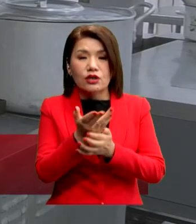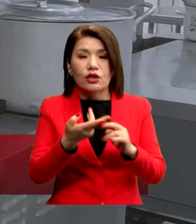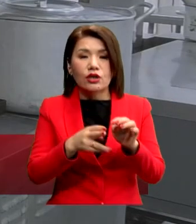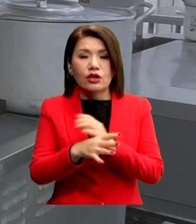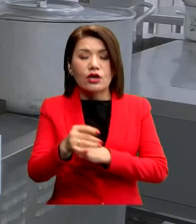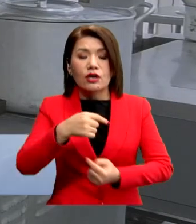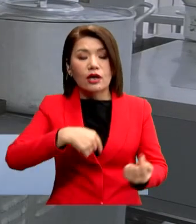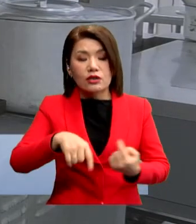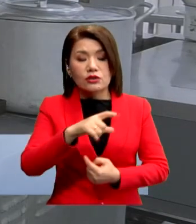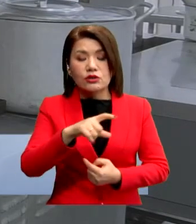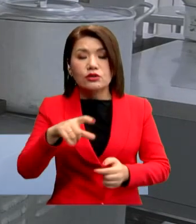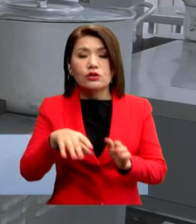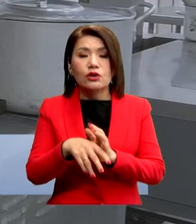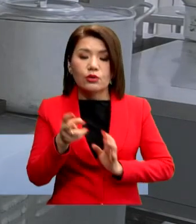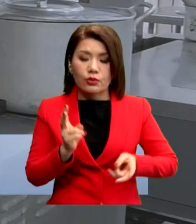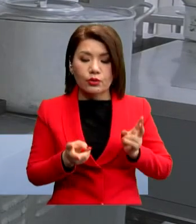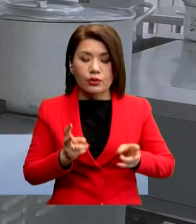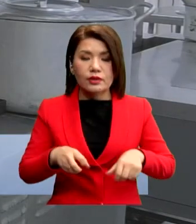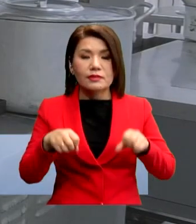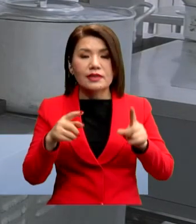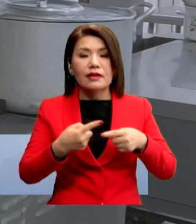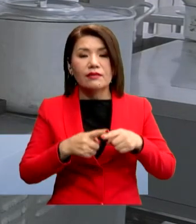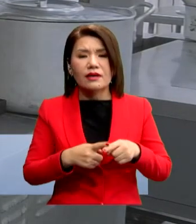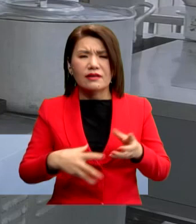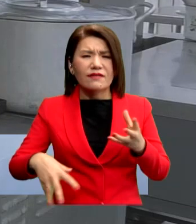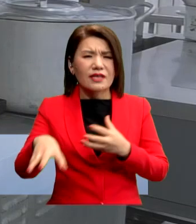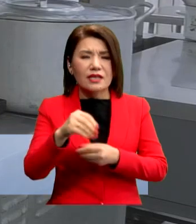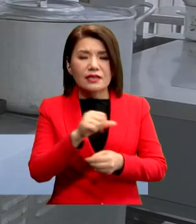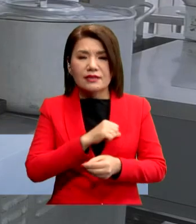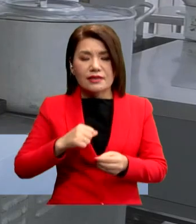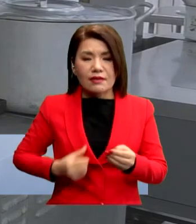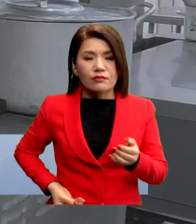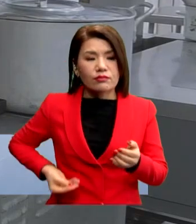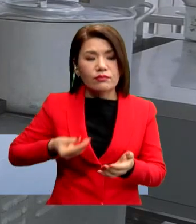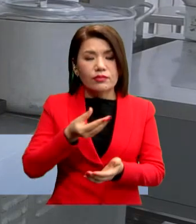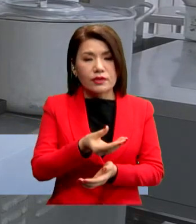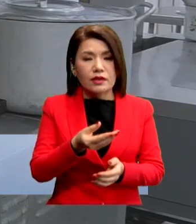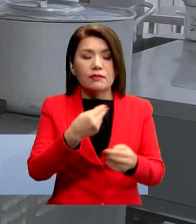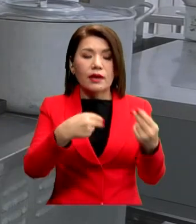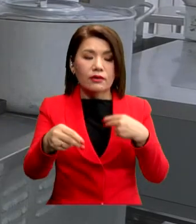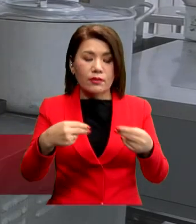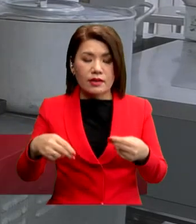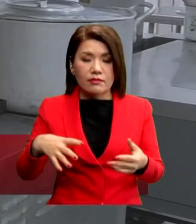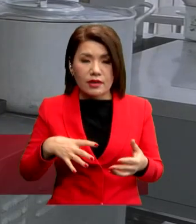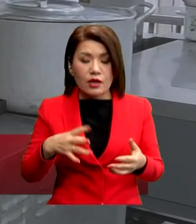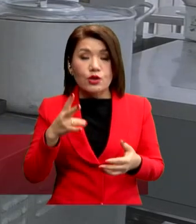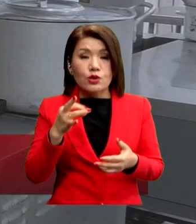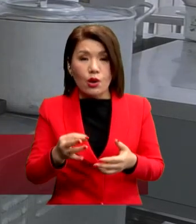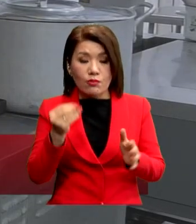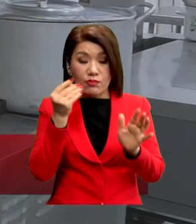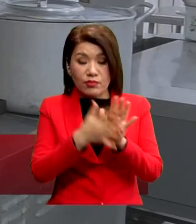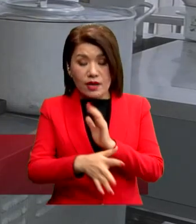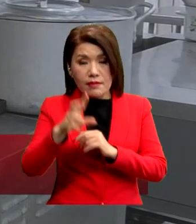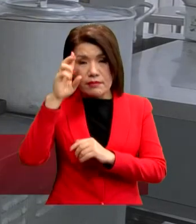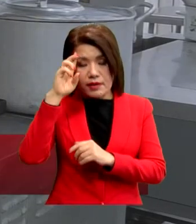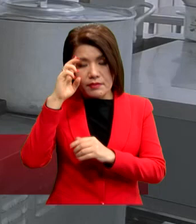алған кәсіпкер ас әзірлеуге арналған құрал-жабдықтардың барлығын өз ақшасына сатып алды. Алайда бұл шығын